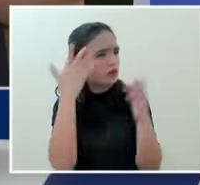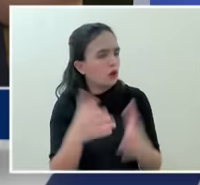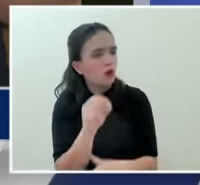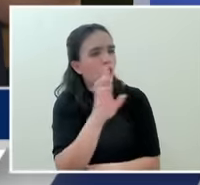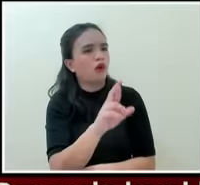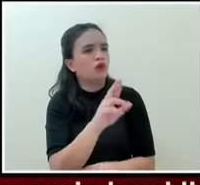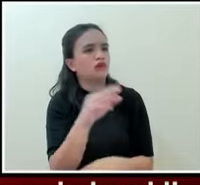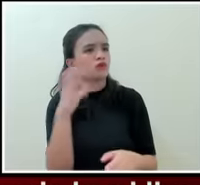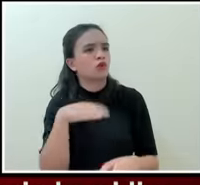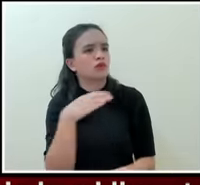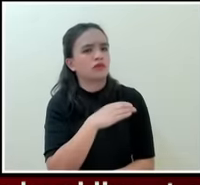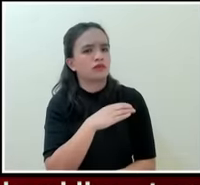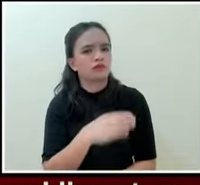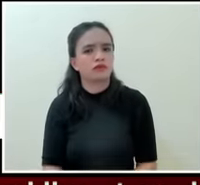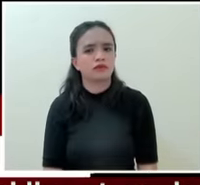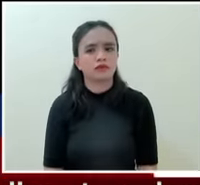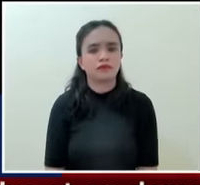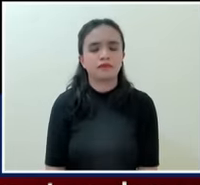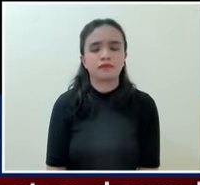Congressman?